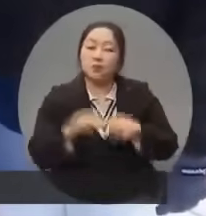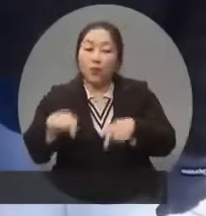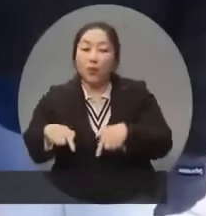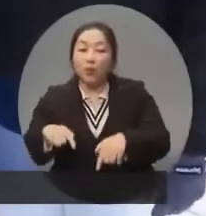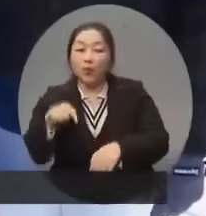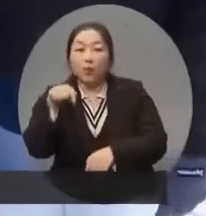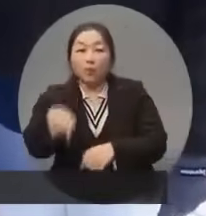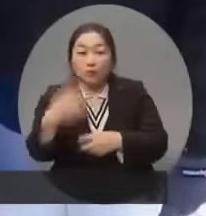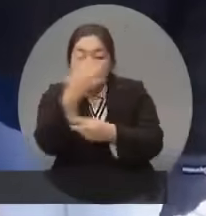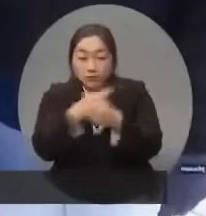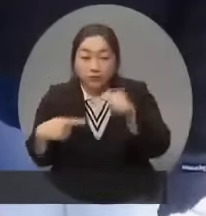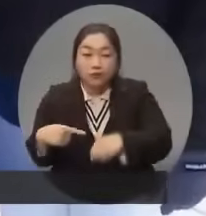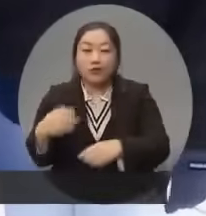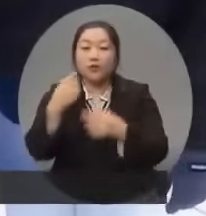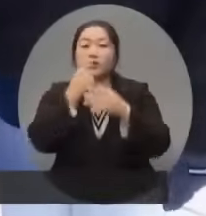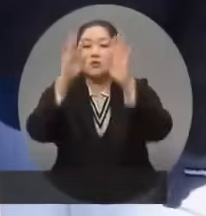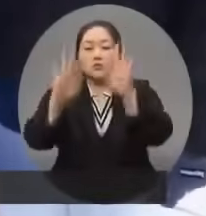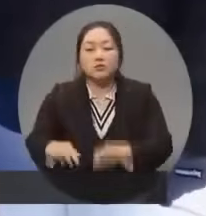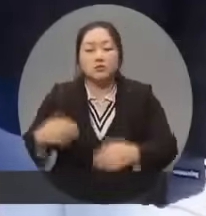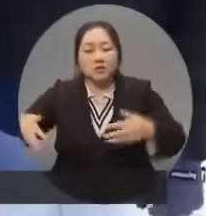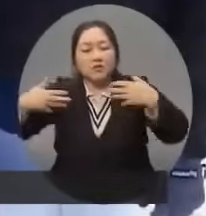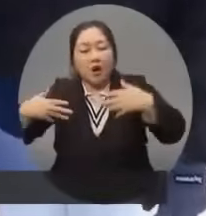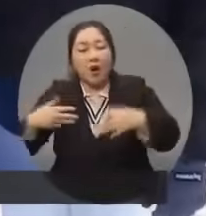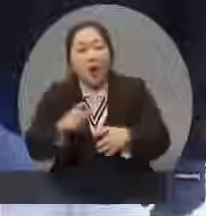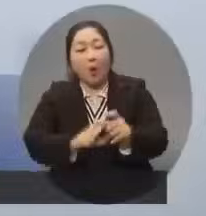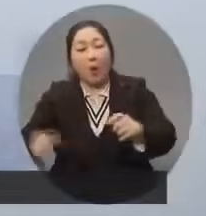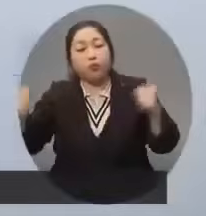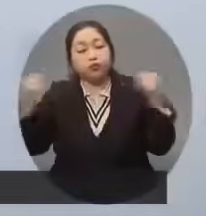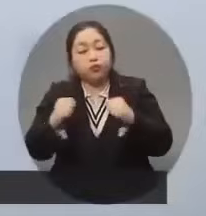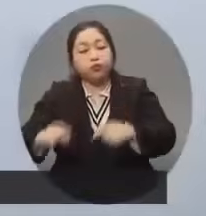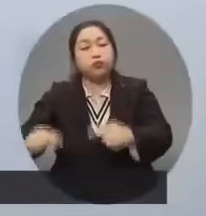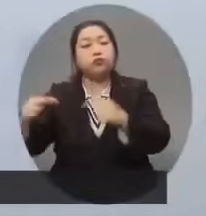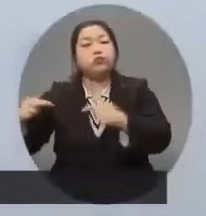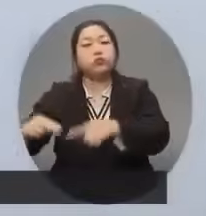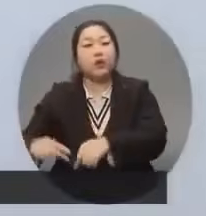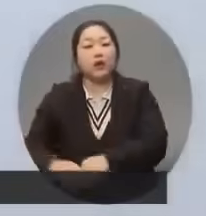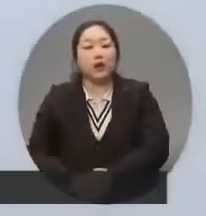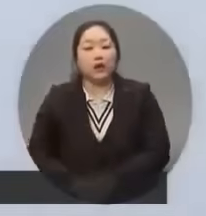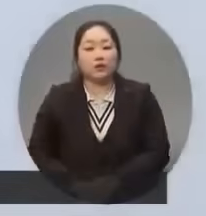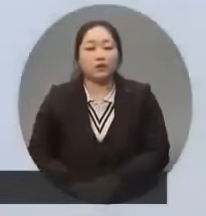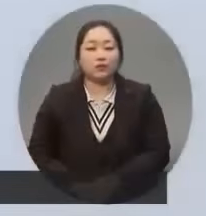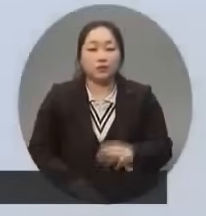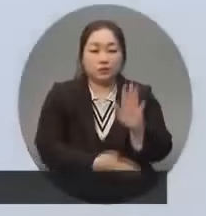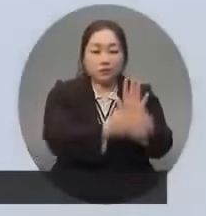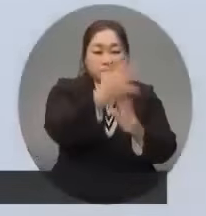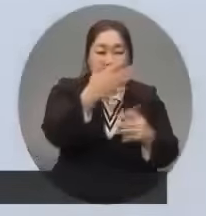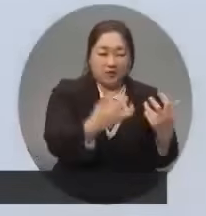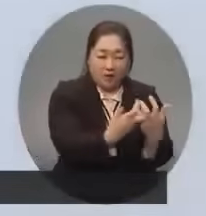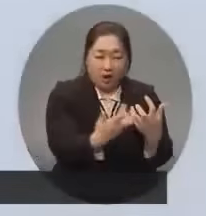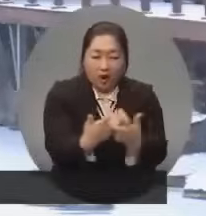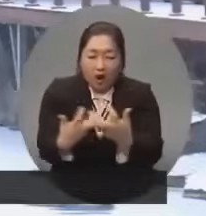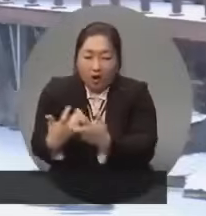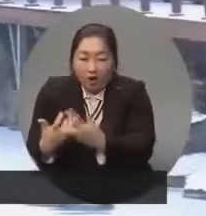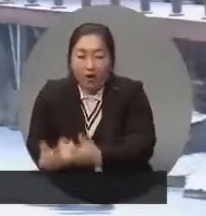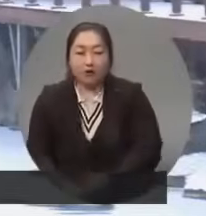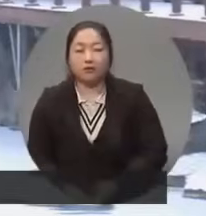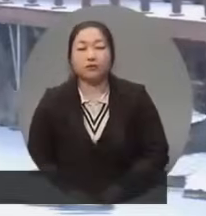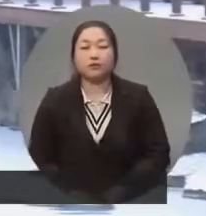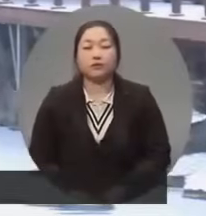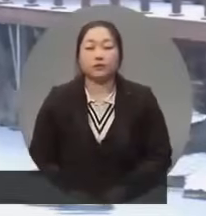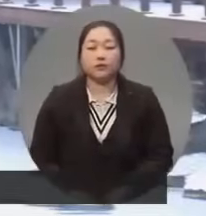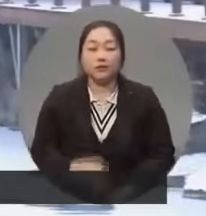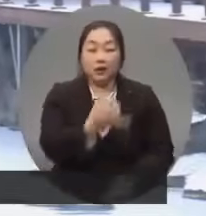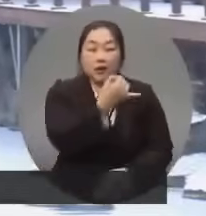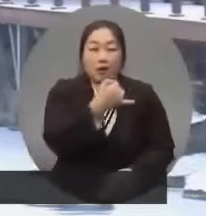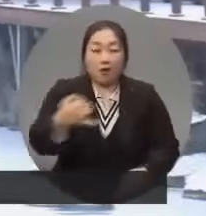이제 눈도 많이 오고 바람도 많이 불어서 더 추운 것 같습니다. 도시 지역도 동장군의 기세를 피하지 못했습니다.